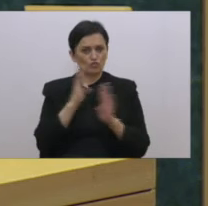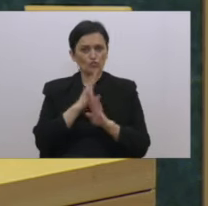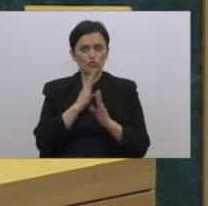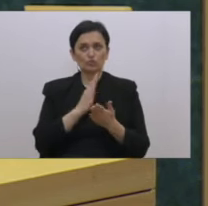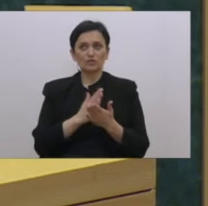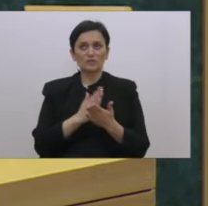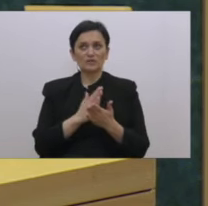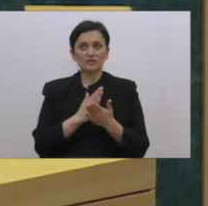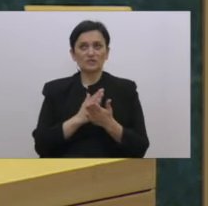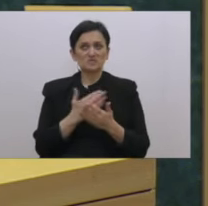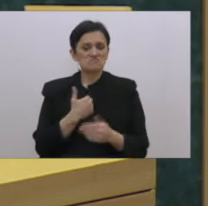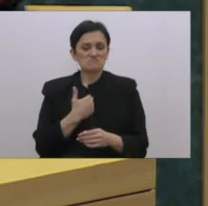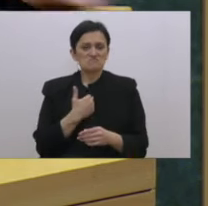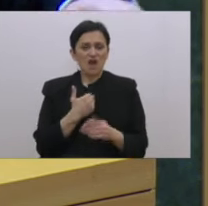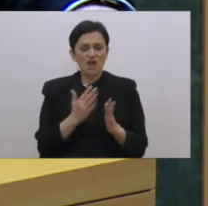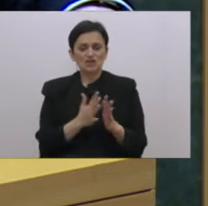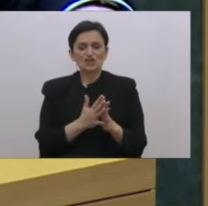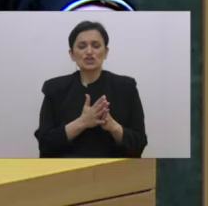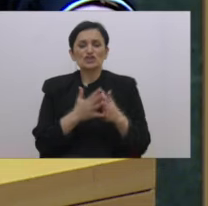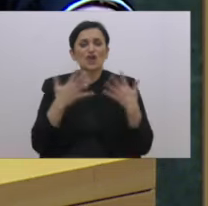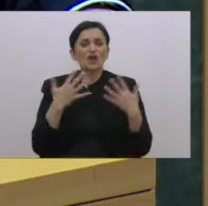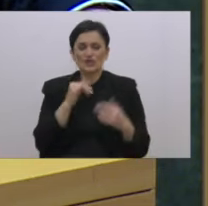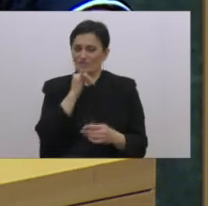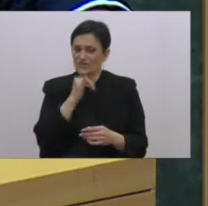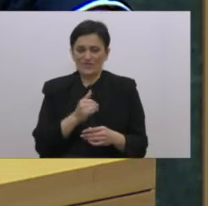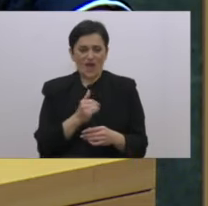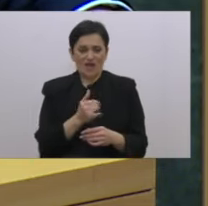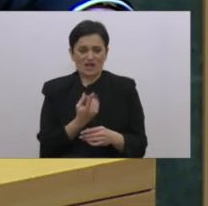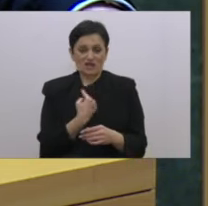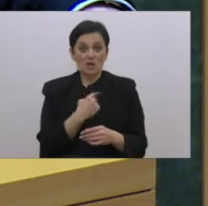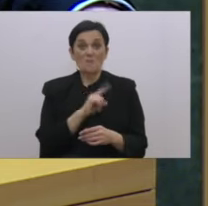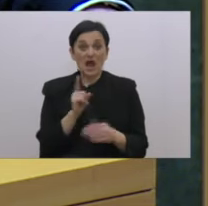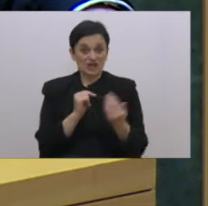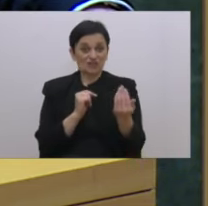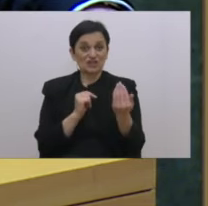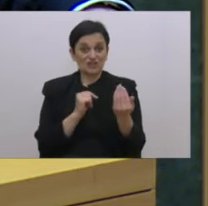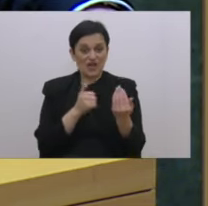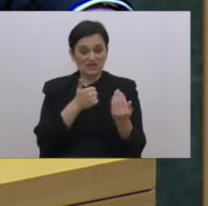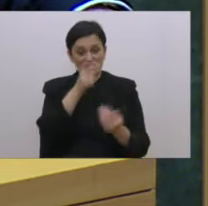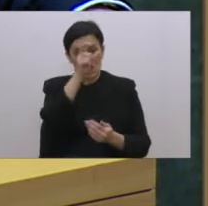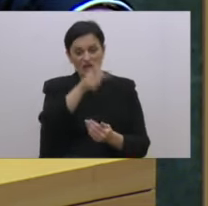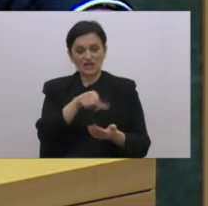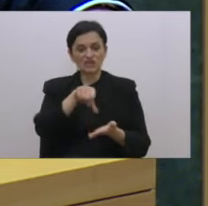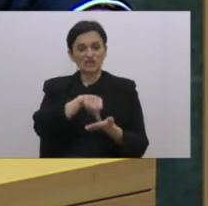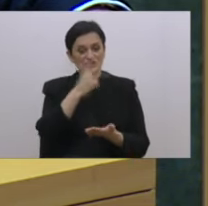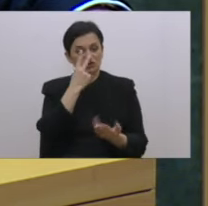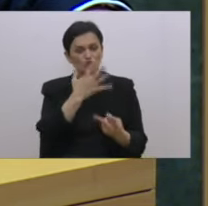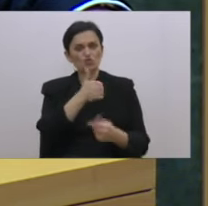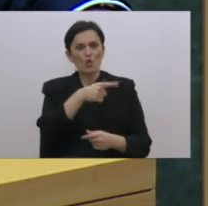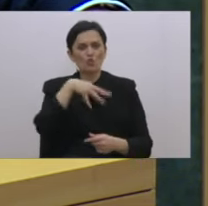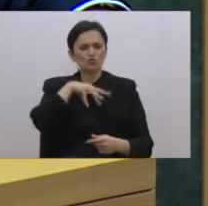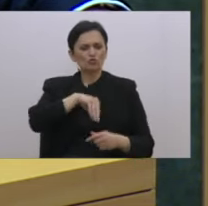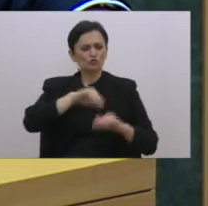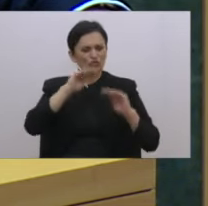unebrivia esme შეურაცხყოფას რა თქმა უნდა ვერ მომაყენებს, მაგრამ თქვენ კი კარგად წარმოგაჩენთ, როგორი სულ დაბალი